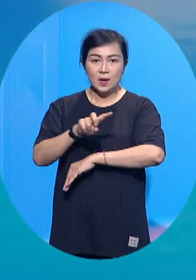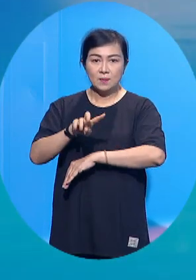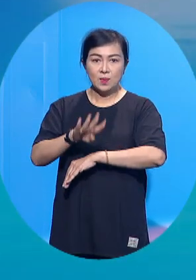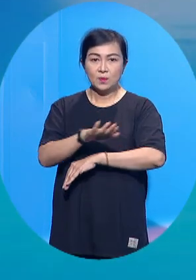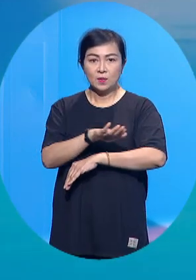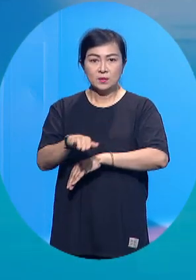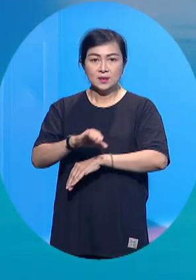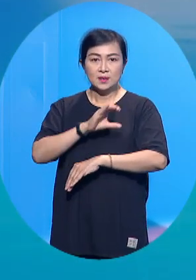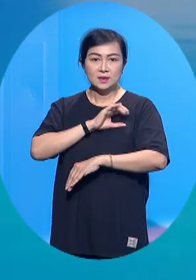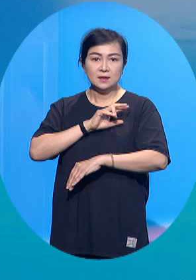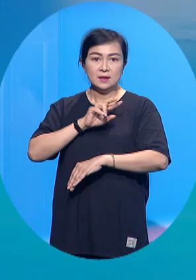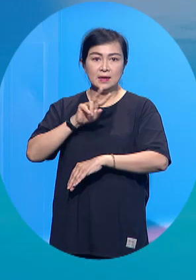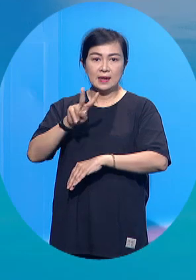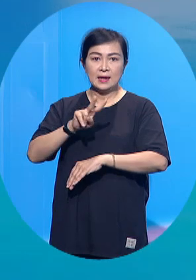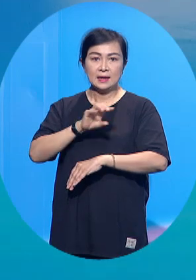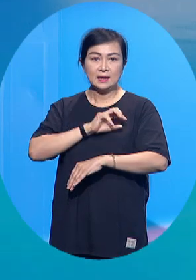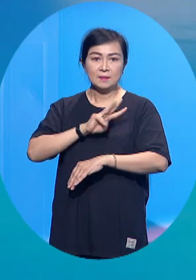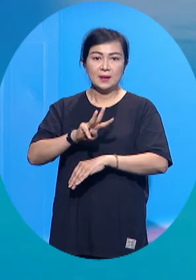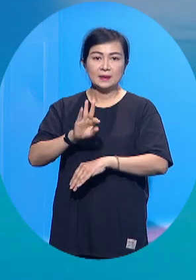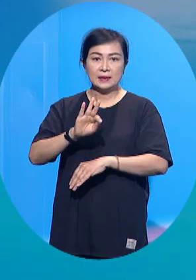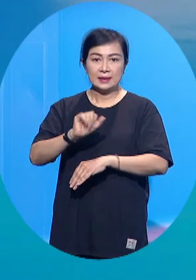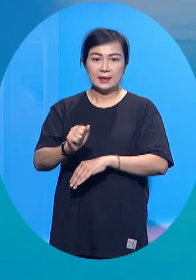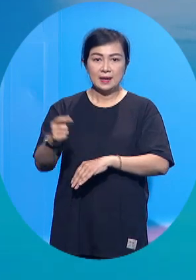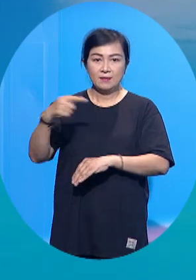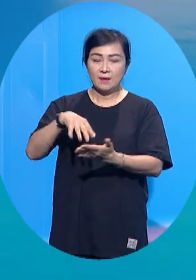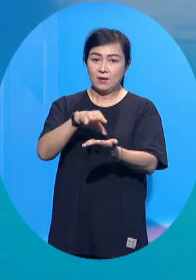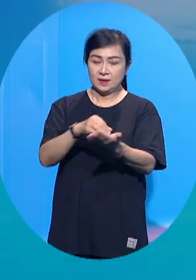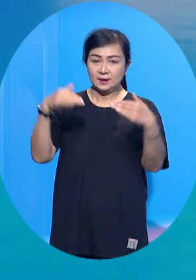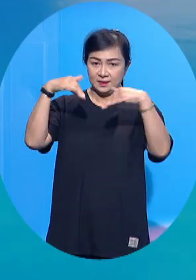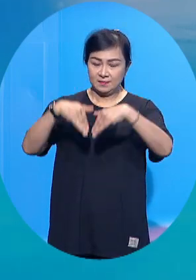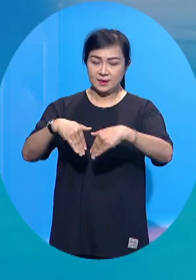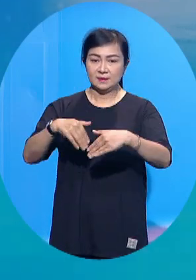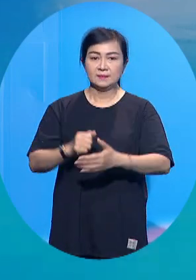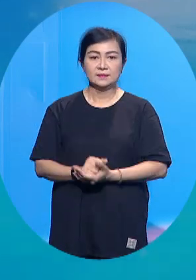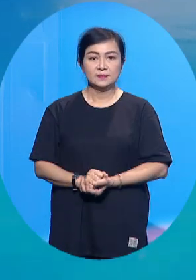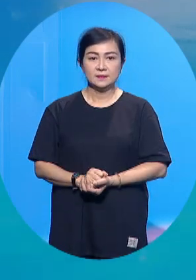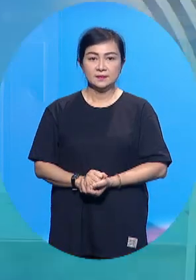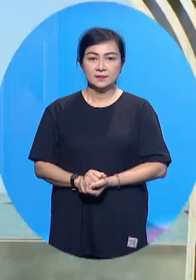đưa 24 em thí sinh trường Trung học Cơ sở Trung học Phổ thông Thạnh An vào đất liền dự thi.